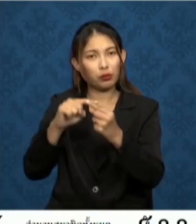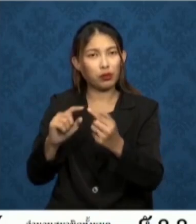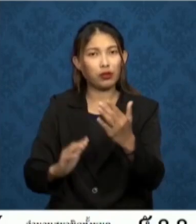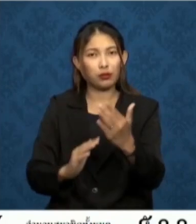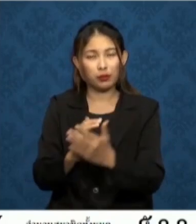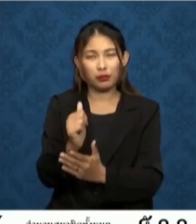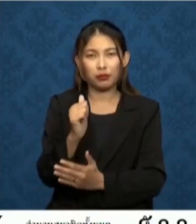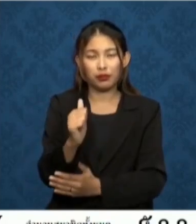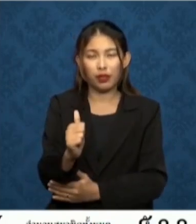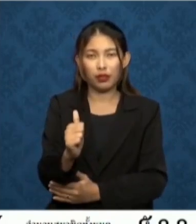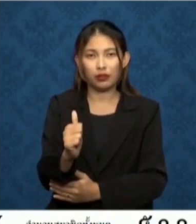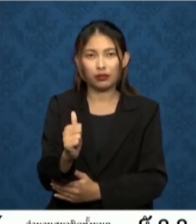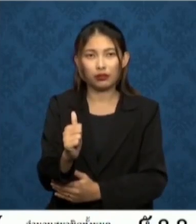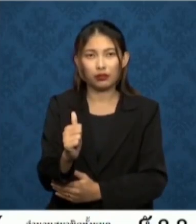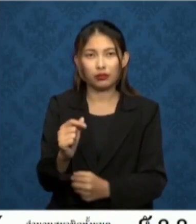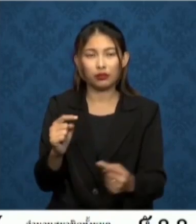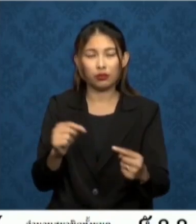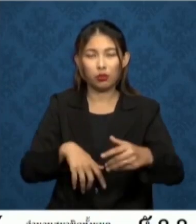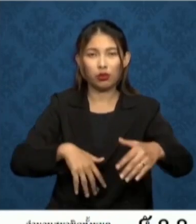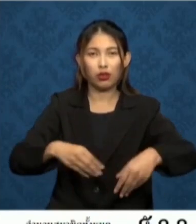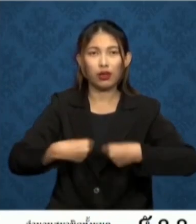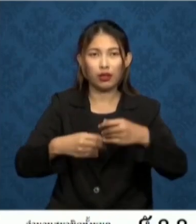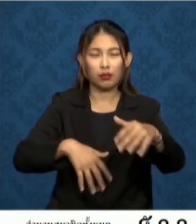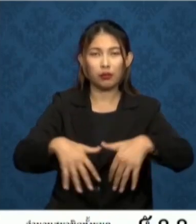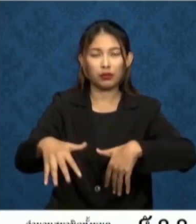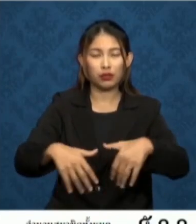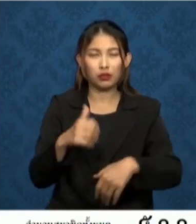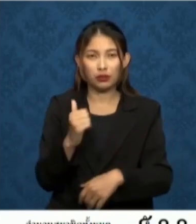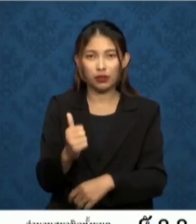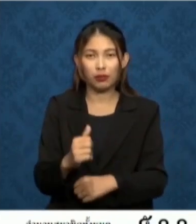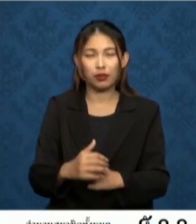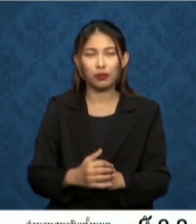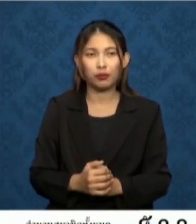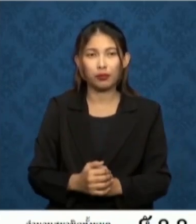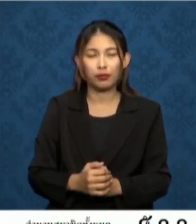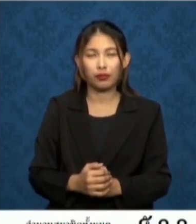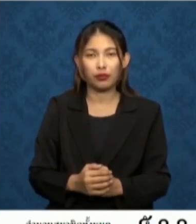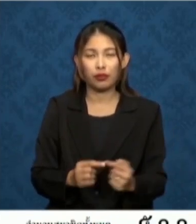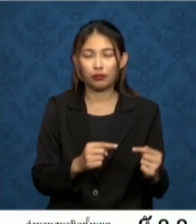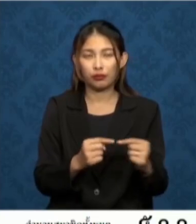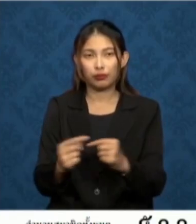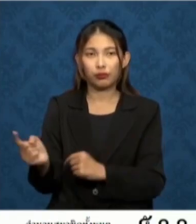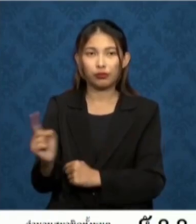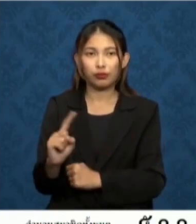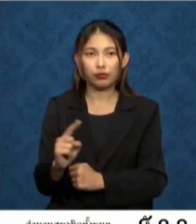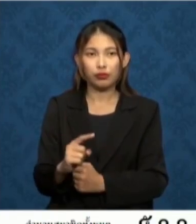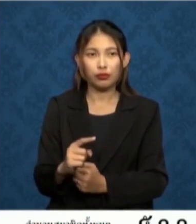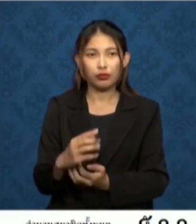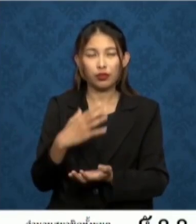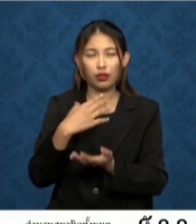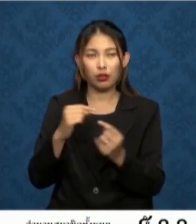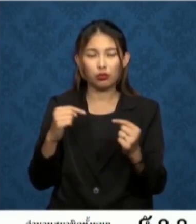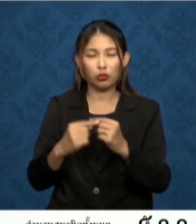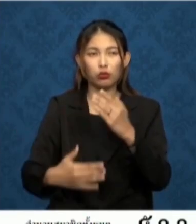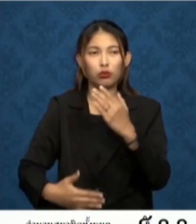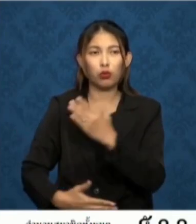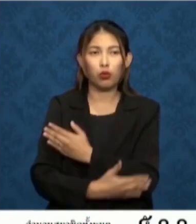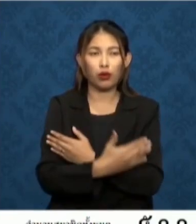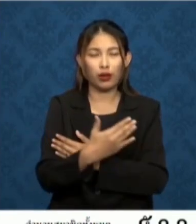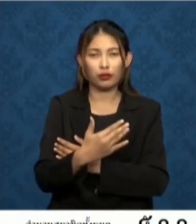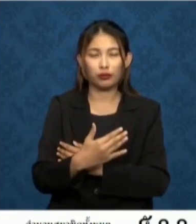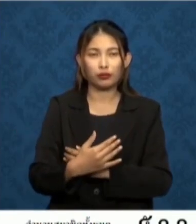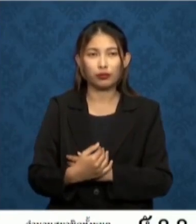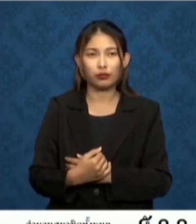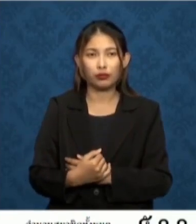ค์และแก้ไขปัญหาให้กับพี่น้องประชาชนได้หรือไม่เรื่องต่อมาครับท่านประธานครับผมอยากพูดถึงเรื่องของโอกาส